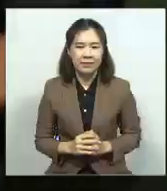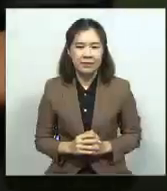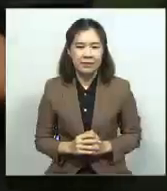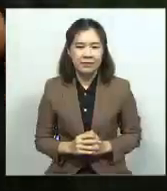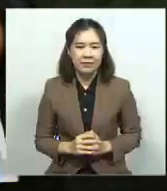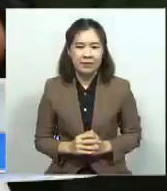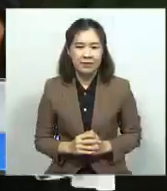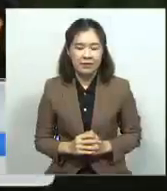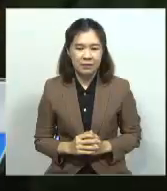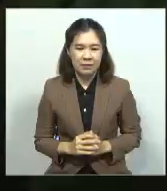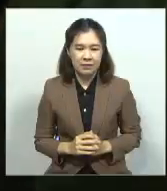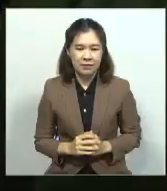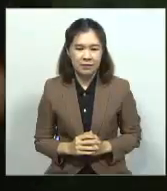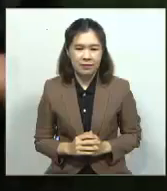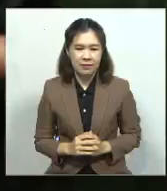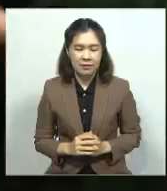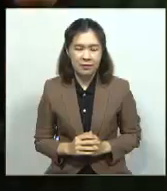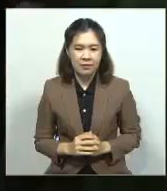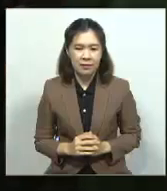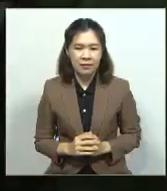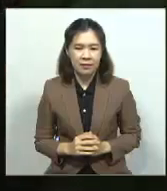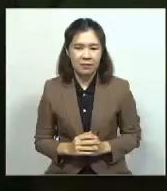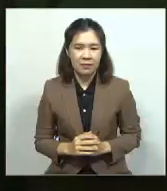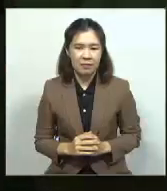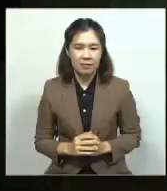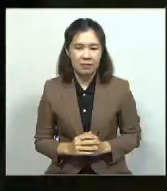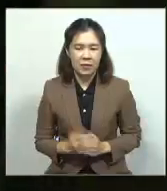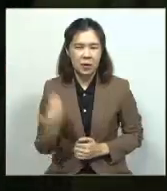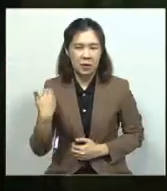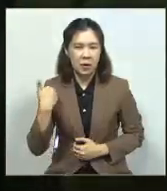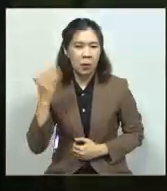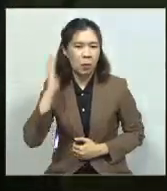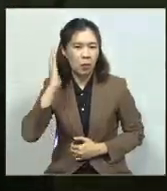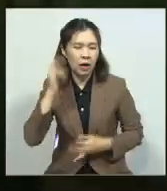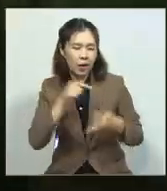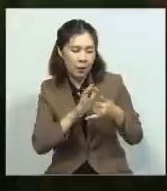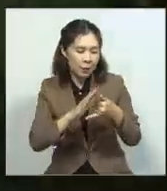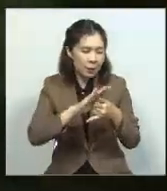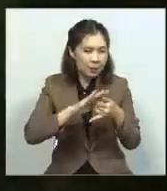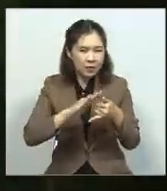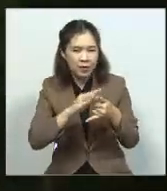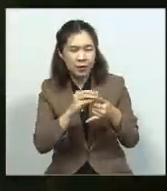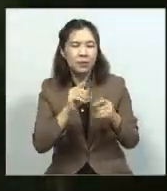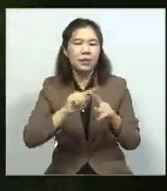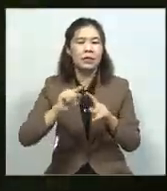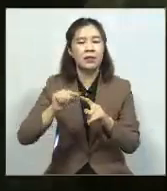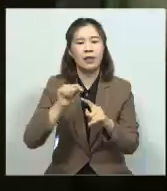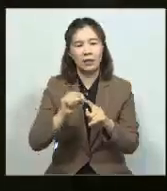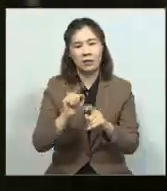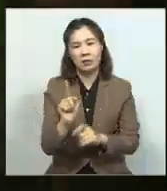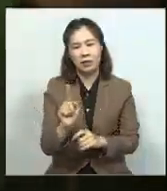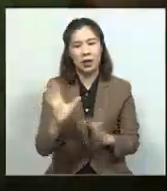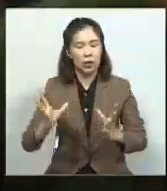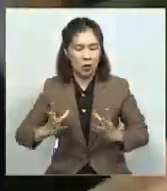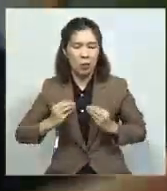ายคนนี้ทำให้เสียทรัพย์อะไรนี้ก็ต้องแยกกันไป แล้วคนลวนลามยอมรับไหม ก็น่าจะยอมรับนะเพราะว่า